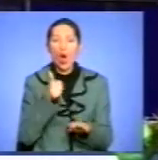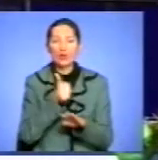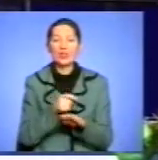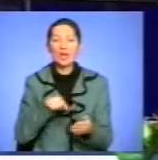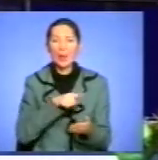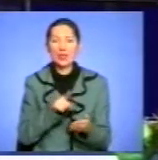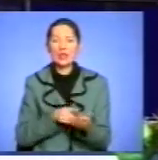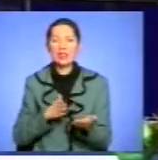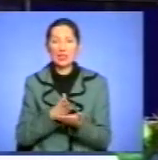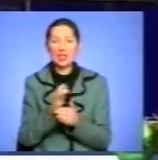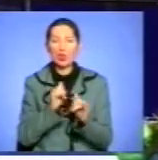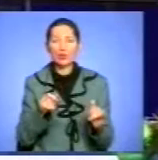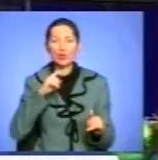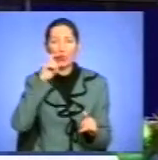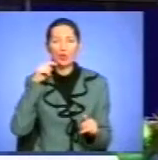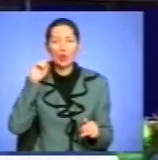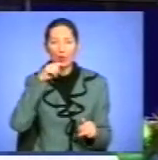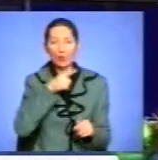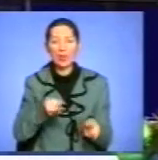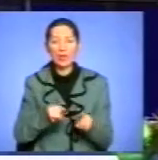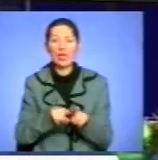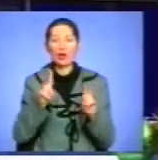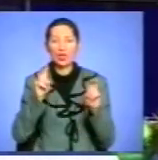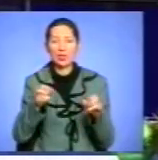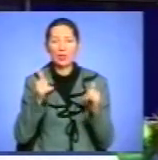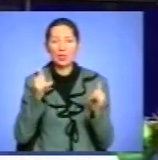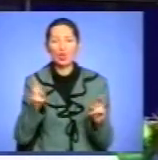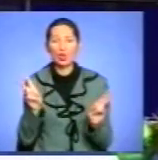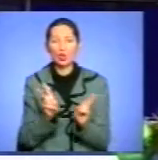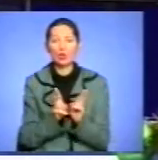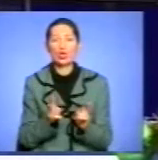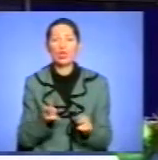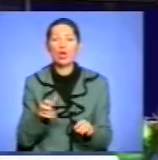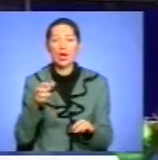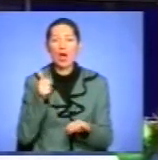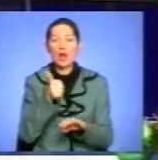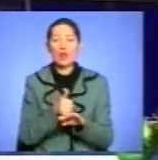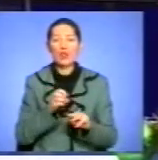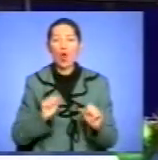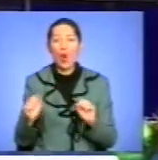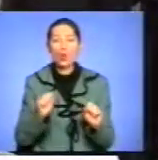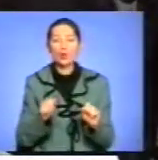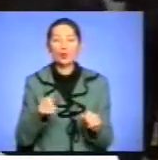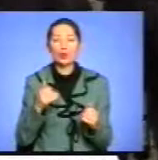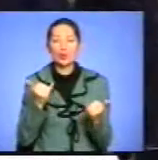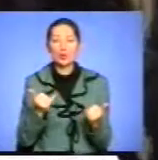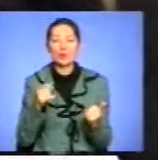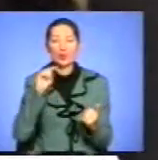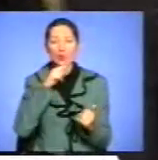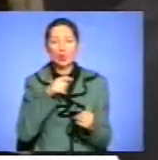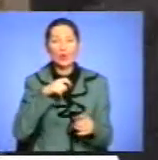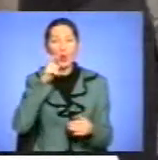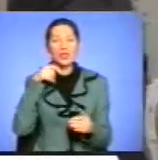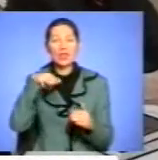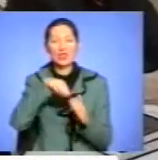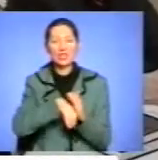української економіки – також теми нинішньої зустрічі глави уряду з економістами. Докладно – далі. Україна увійшла